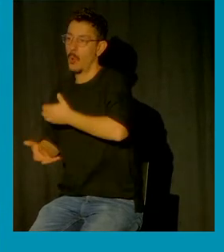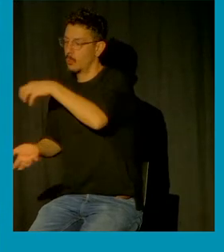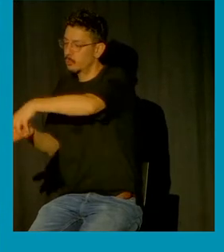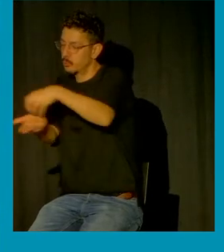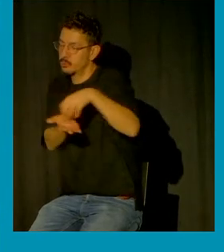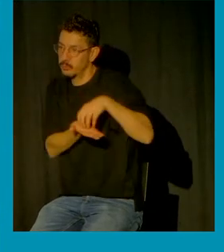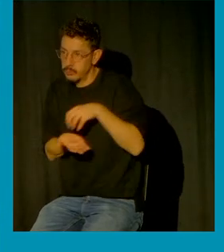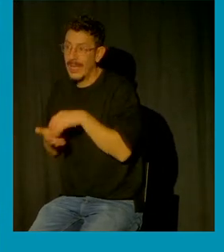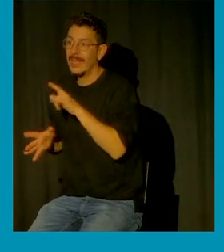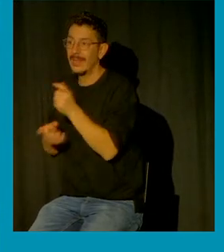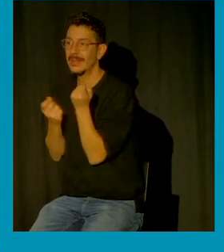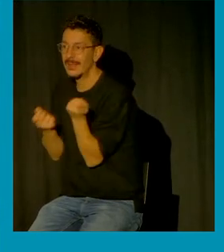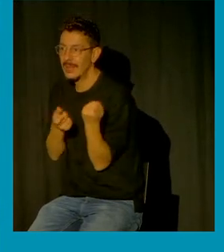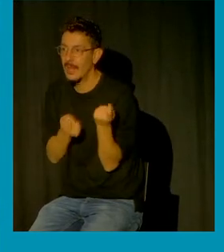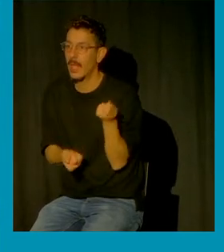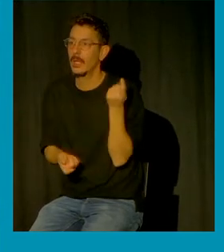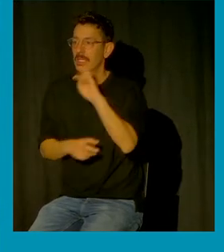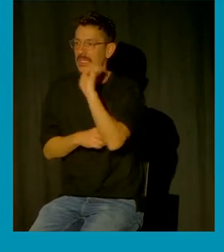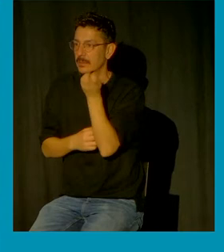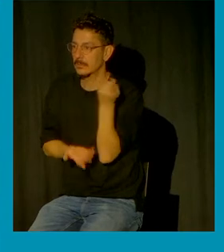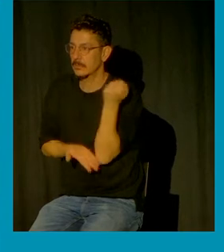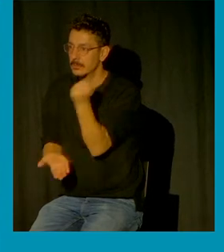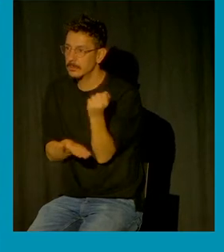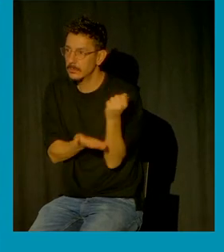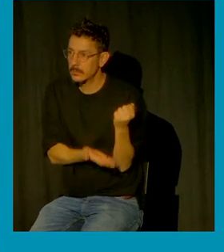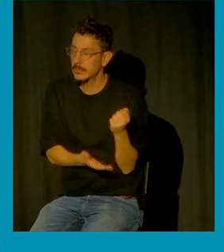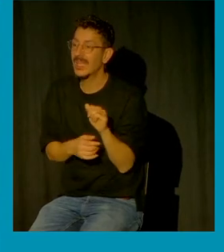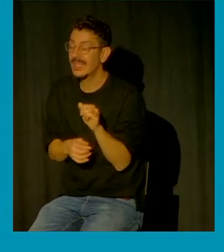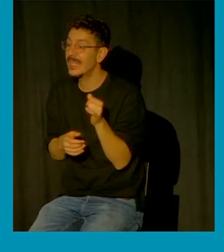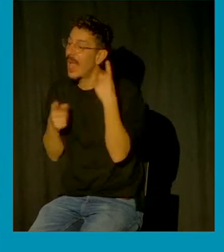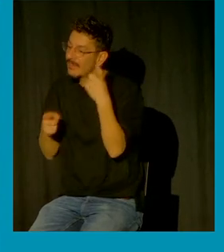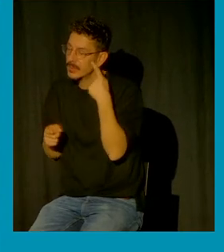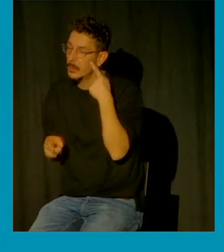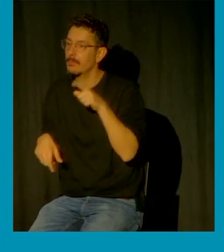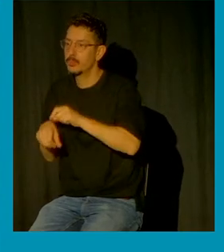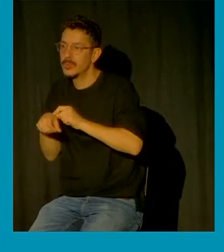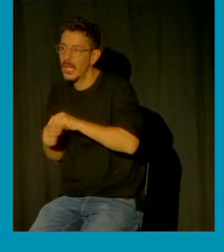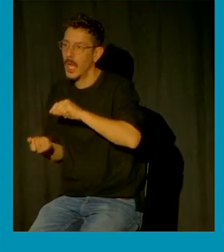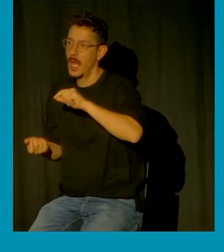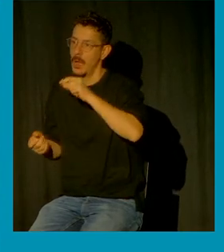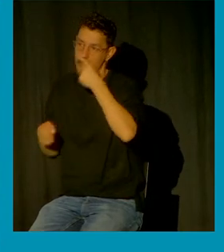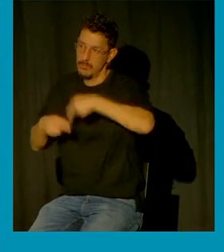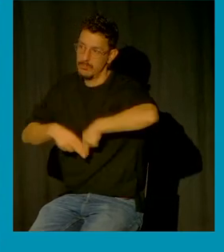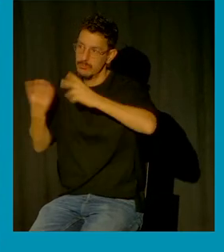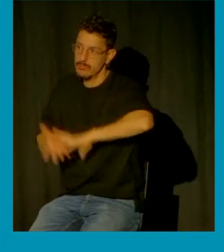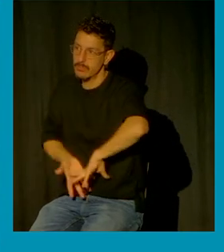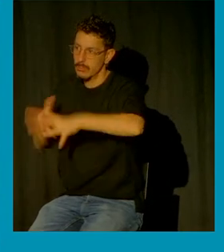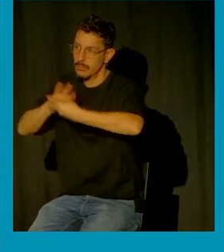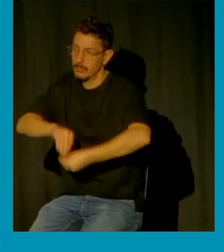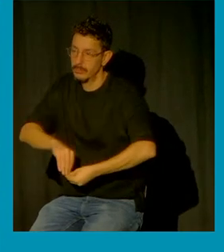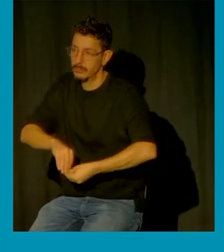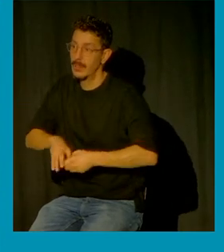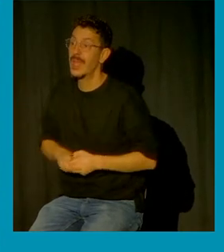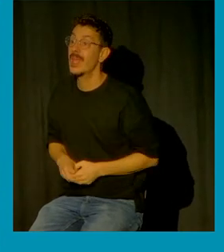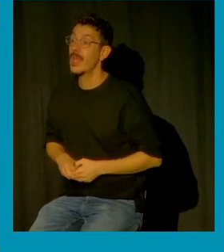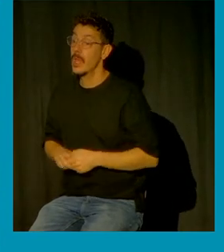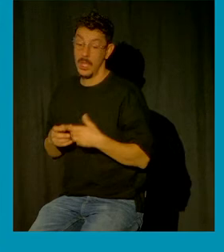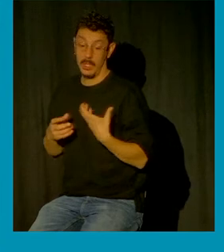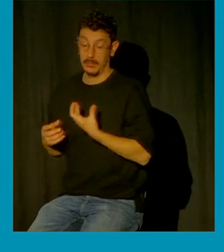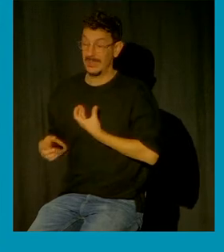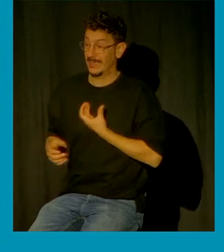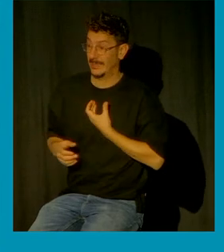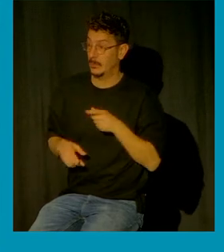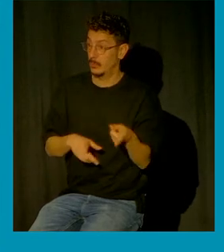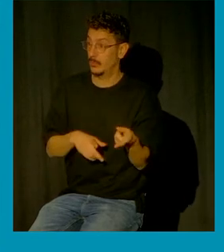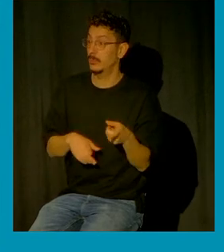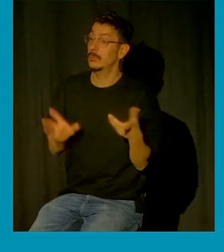i evidentment definir polítiques públiques conjuntament amb aquestes administracions locals que estan això